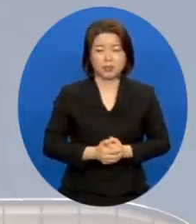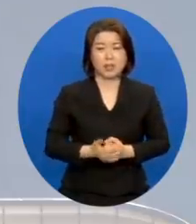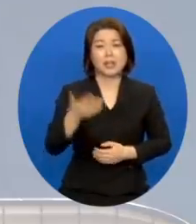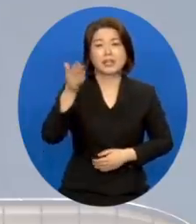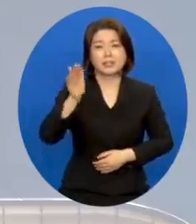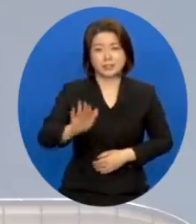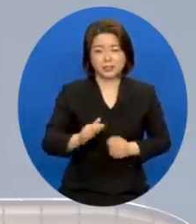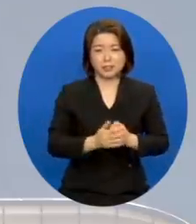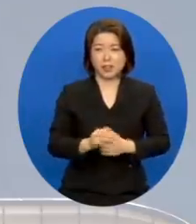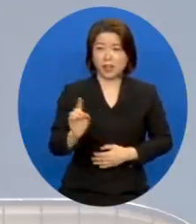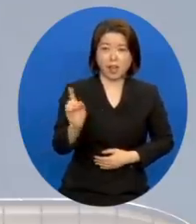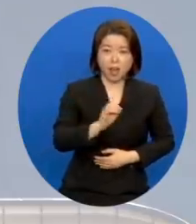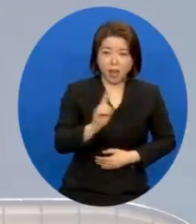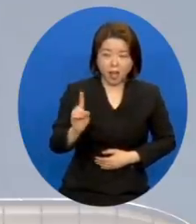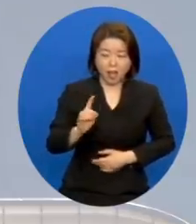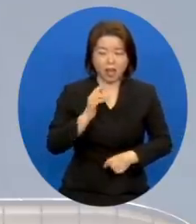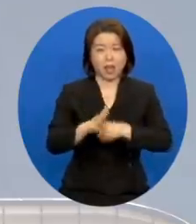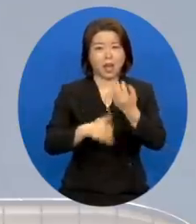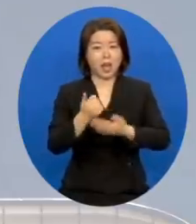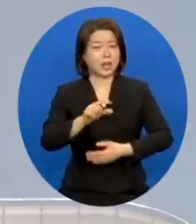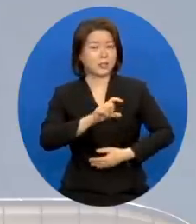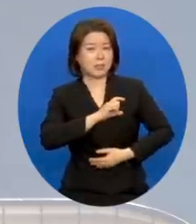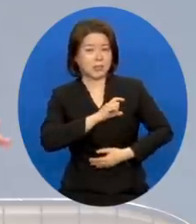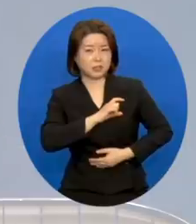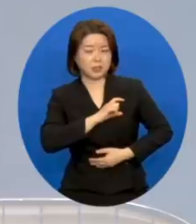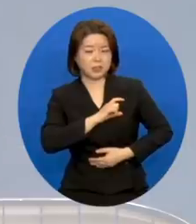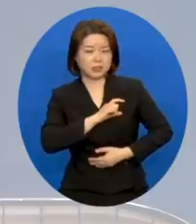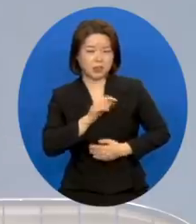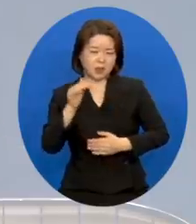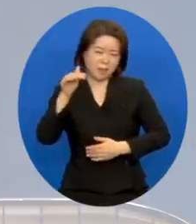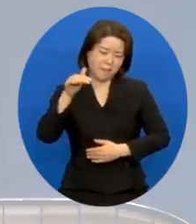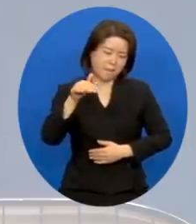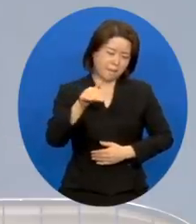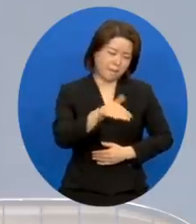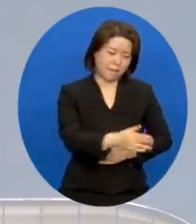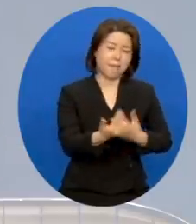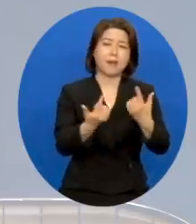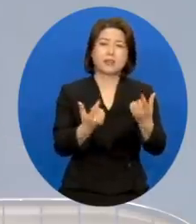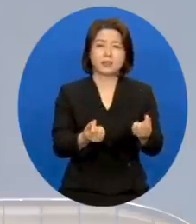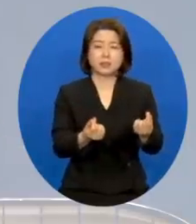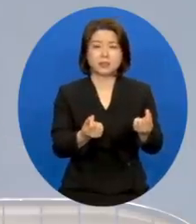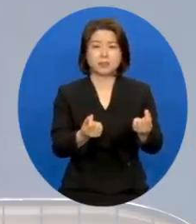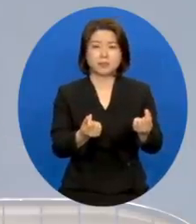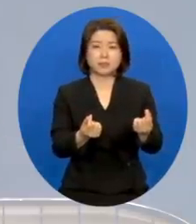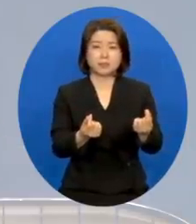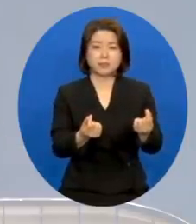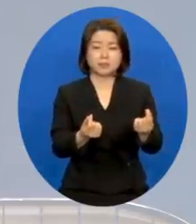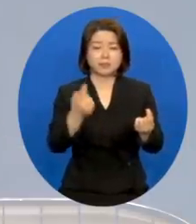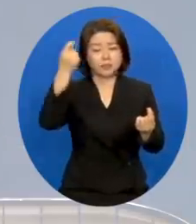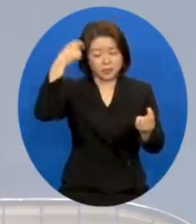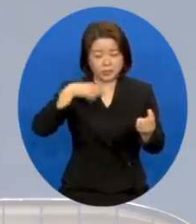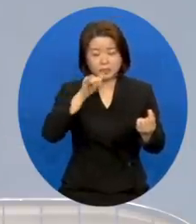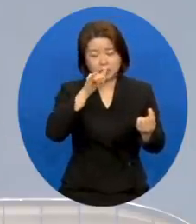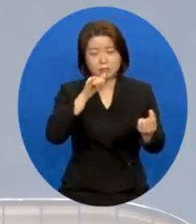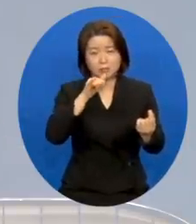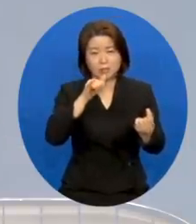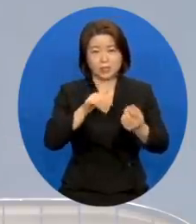어째 하나님의 이름은 땅에 떨어지는 것처럼 이렇게 느껴지나요